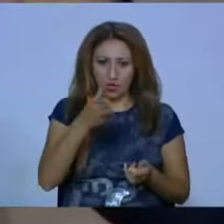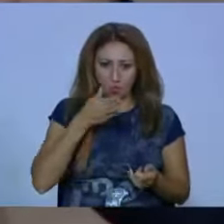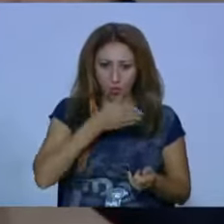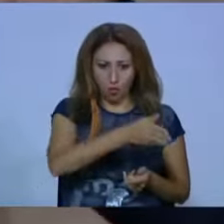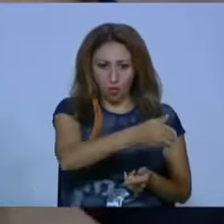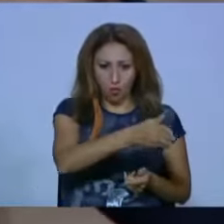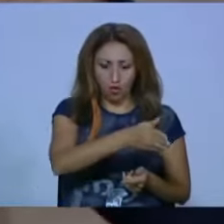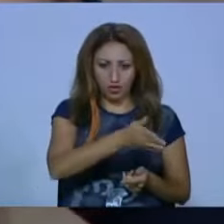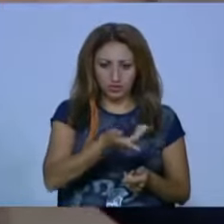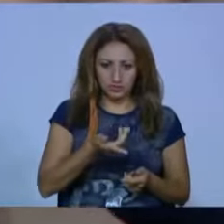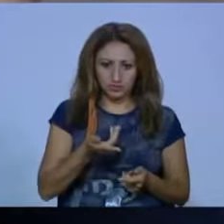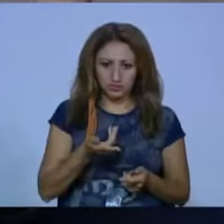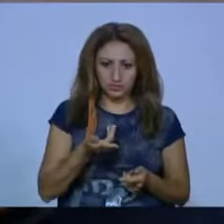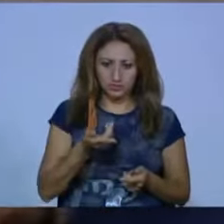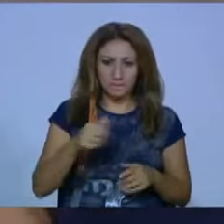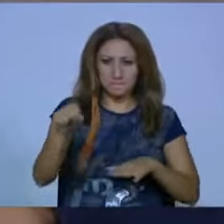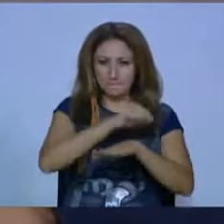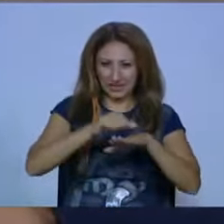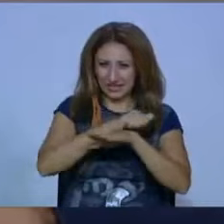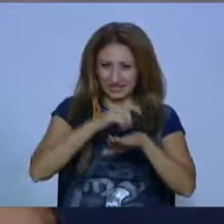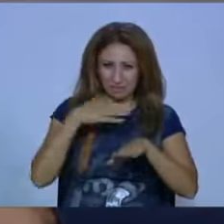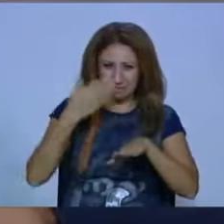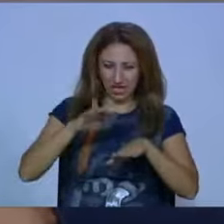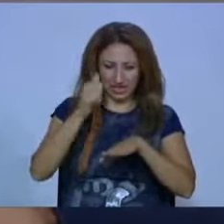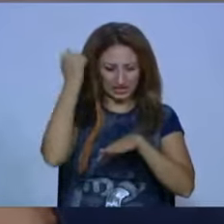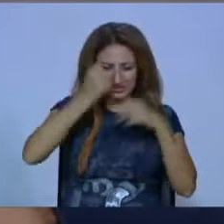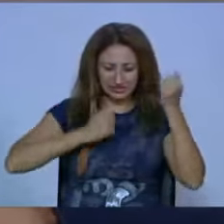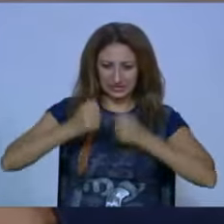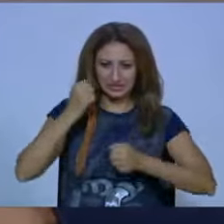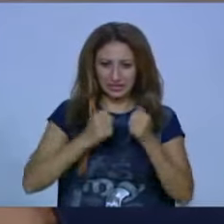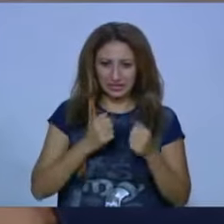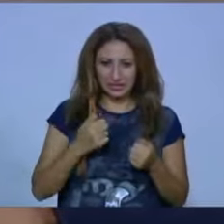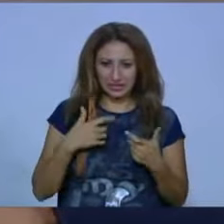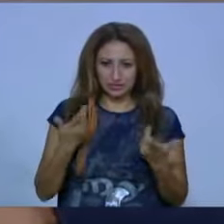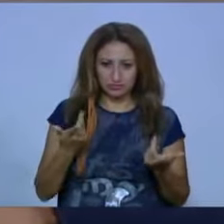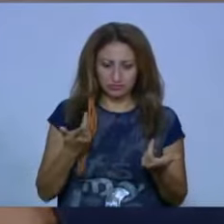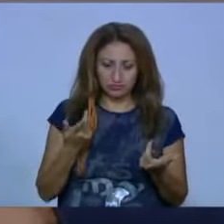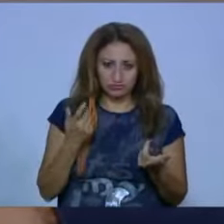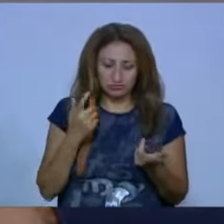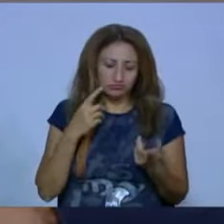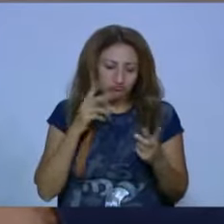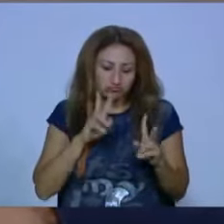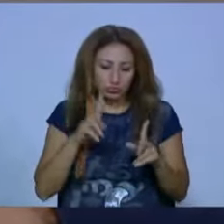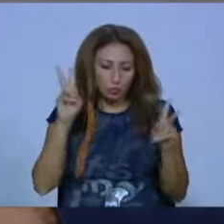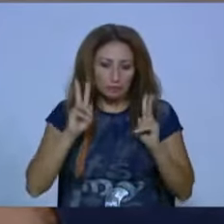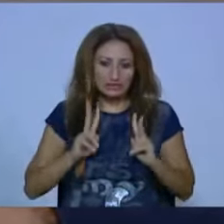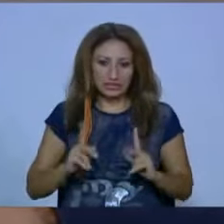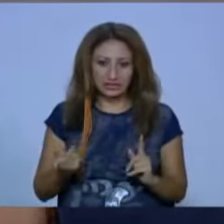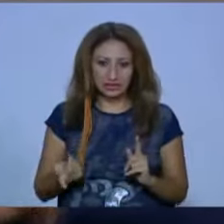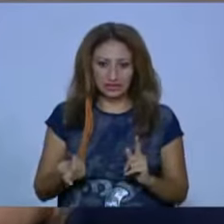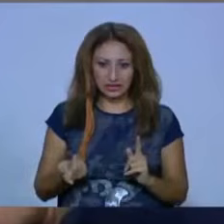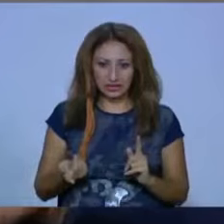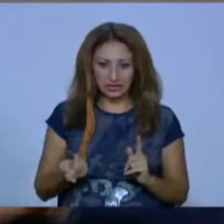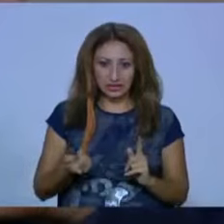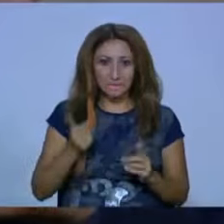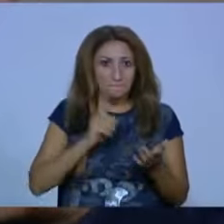الـ في في المغسله دي يعني بدات اتكلم يعني انا انت يا